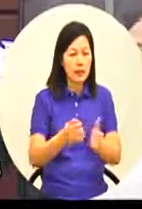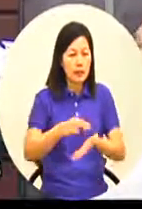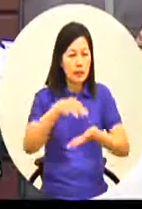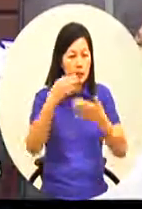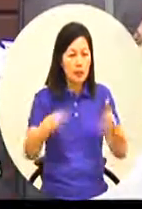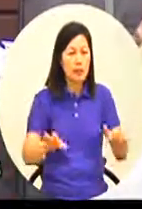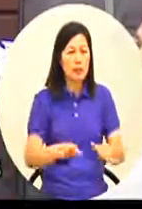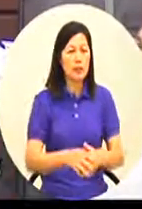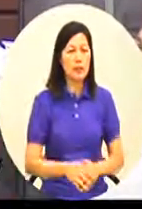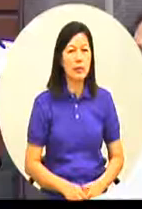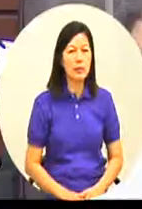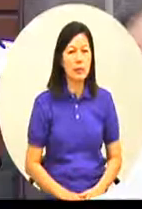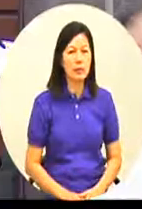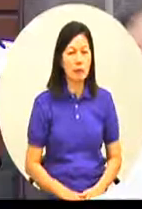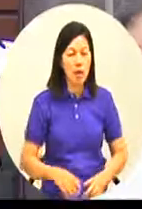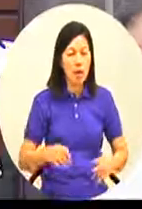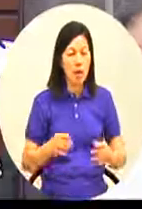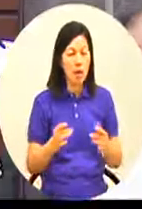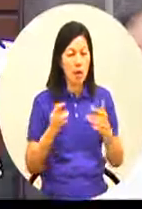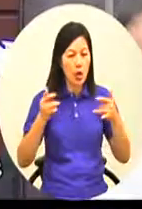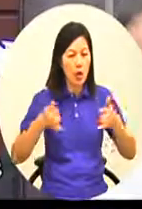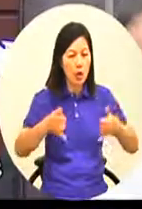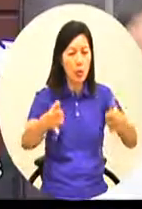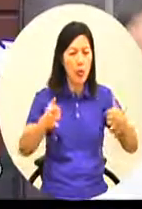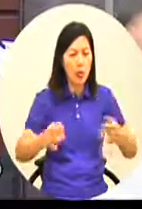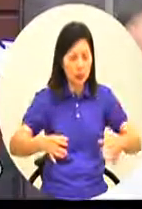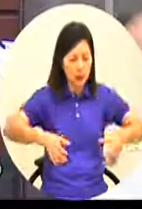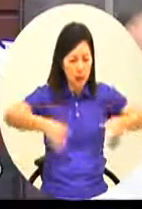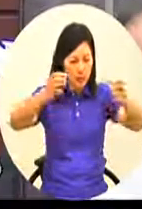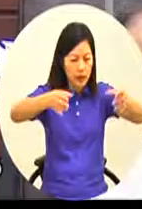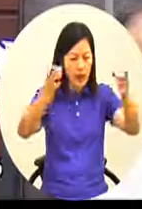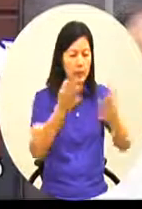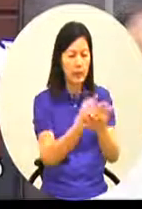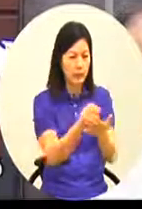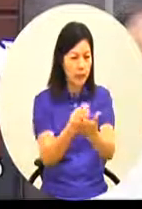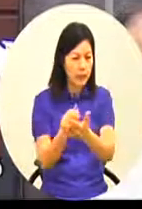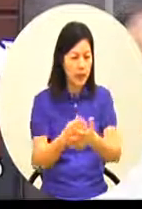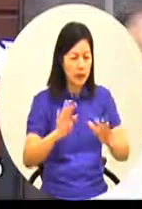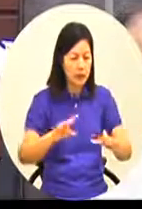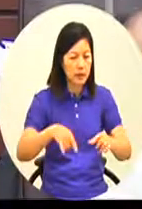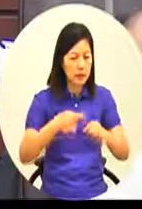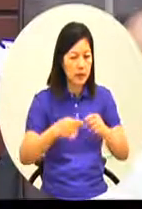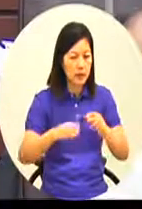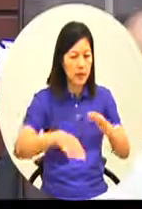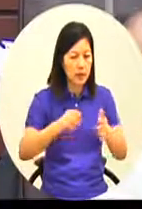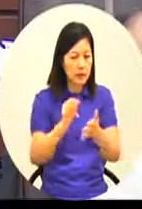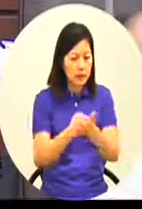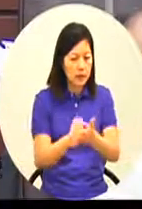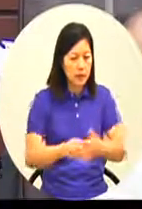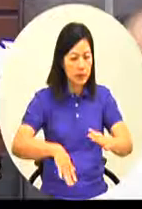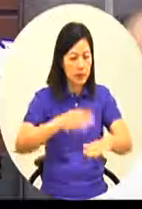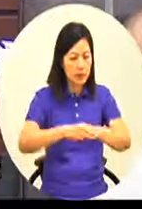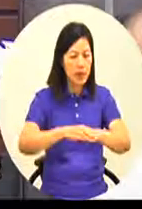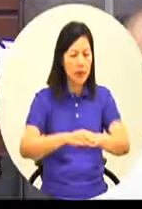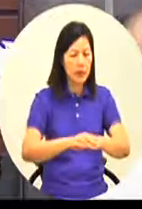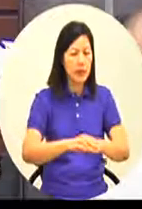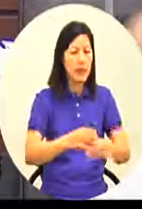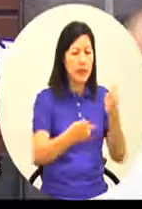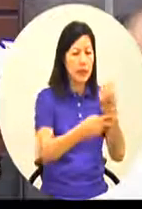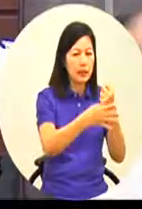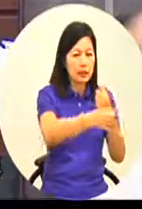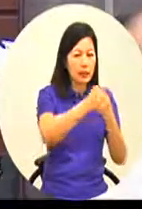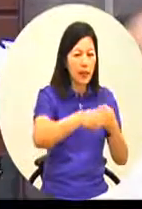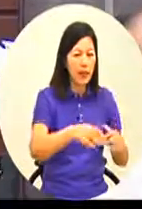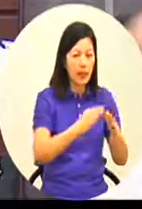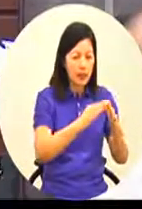电就是路灯杆的编号这个我们今年度会来完成，让我们的里长或邻长或市民朋友看